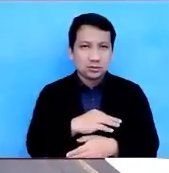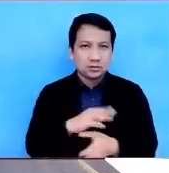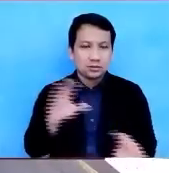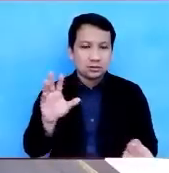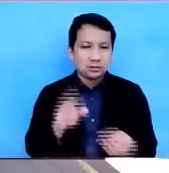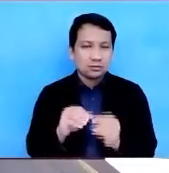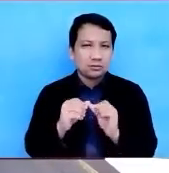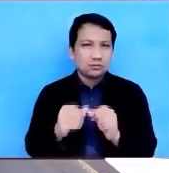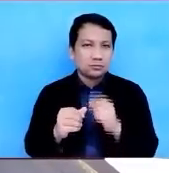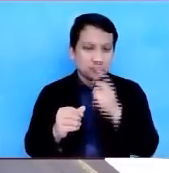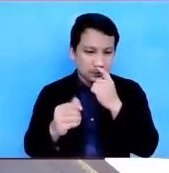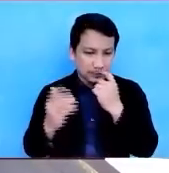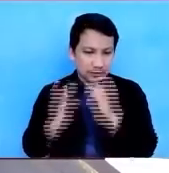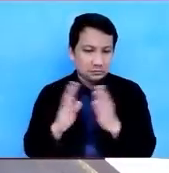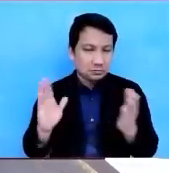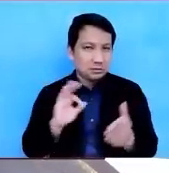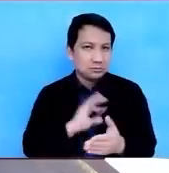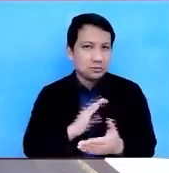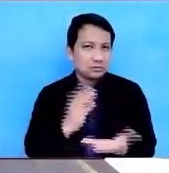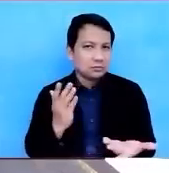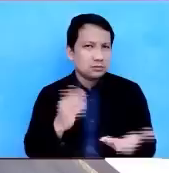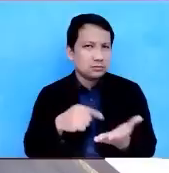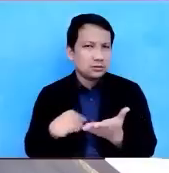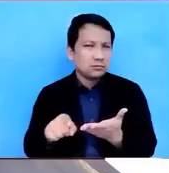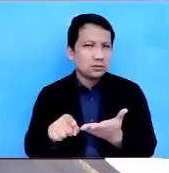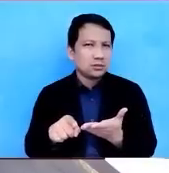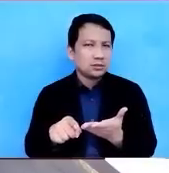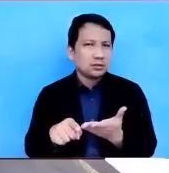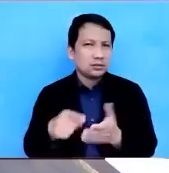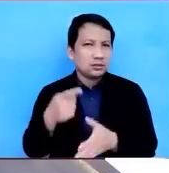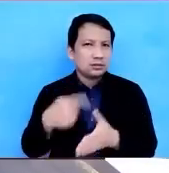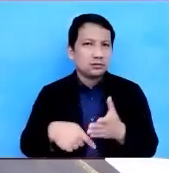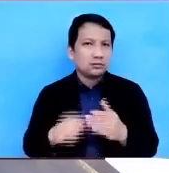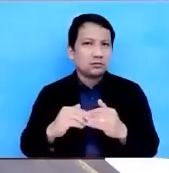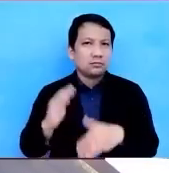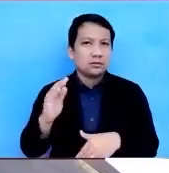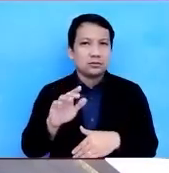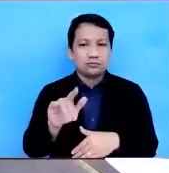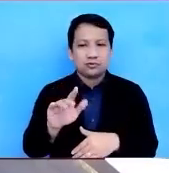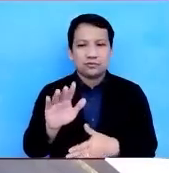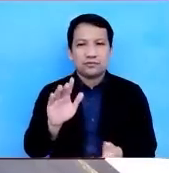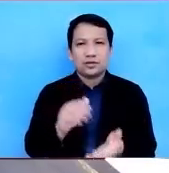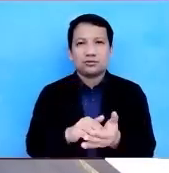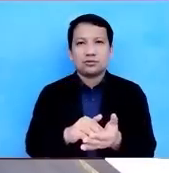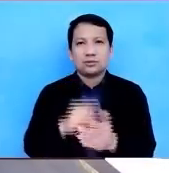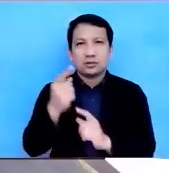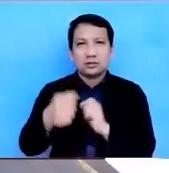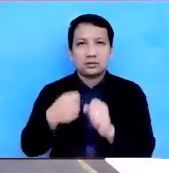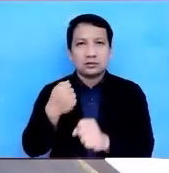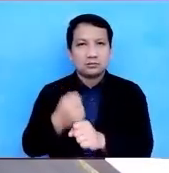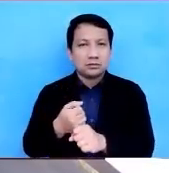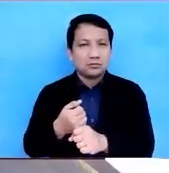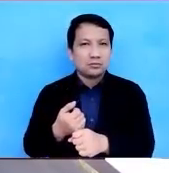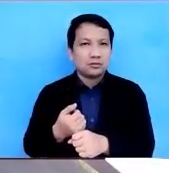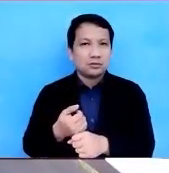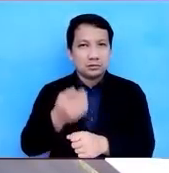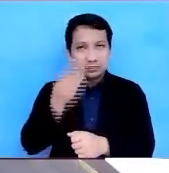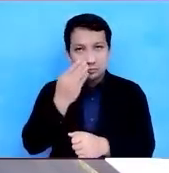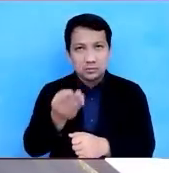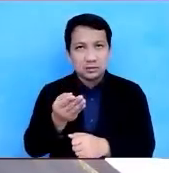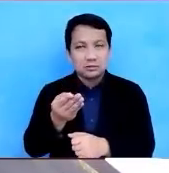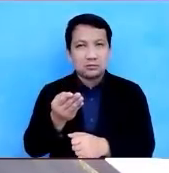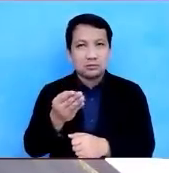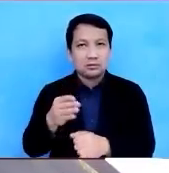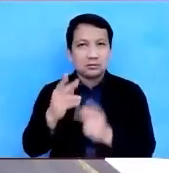tila napakalaking kita, ang binayarang buwis po ni Napoles hindi lumagpas sa 25,000 kada taon, balit pa sa buwis ng mga